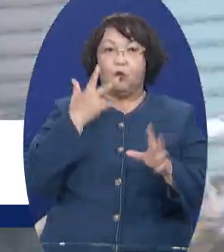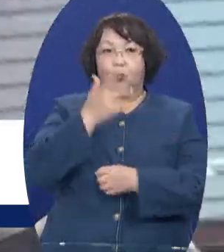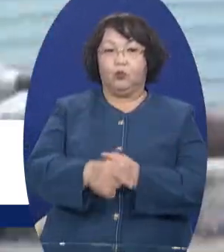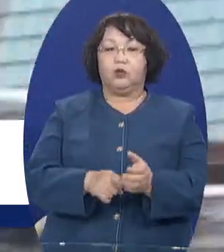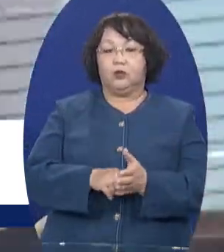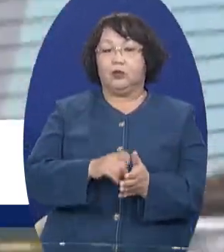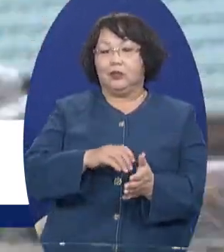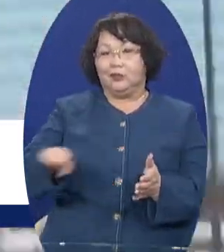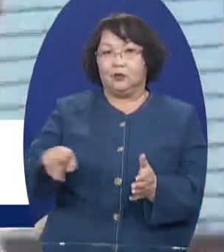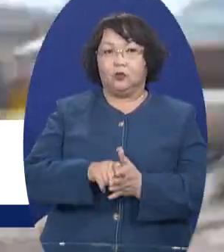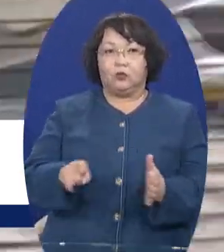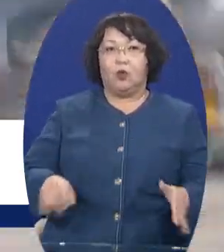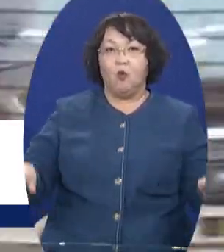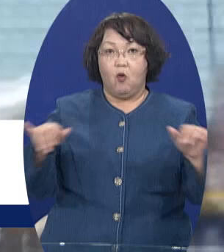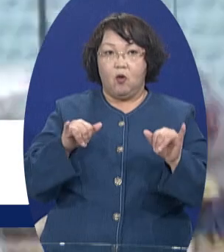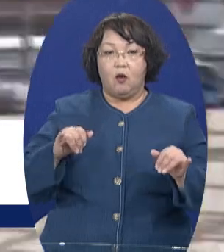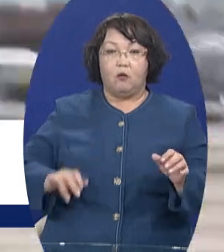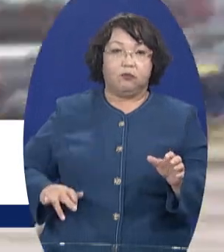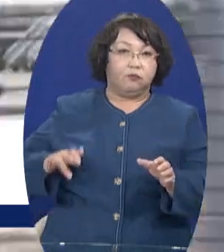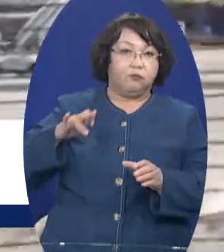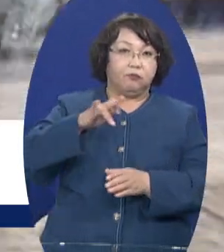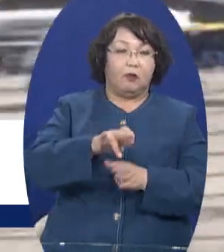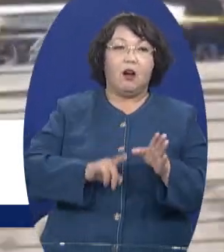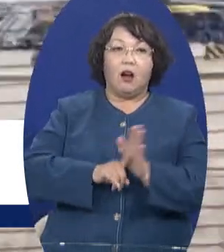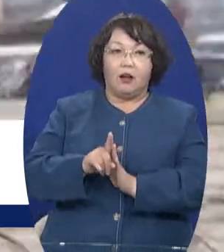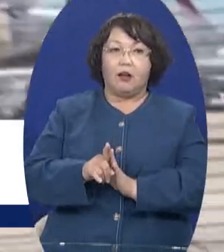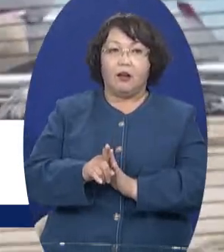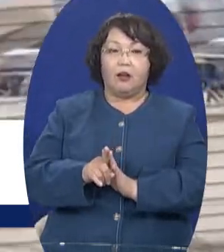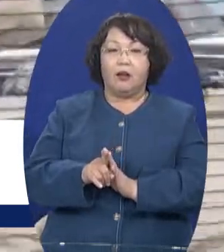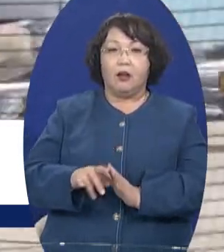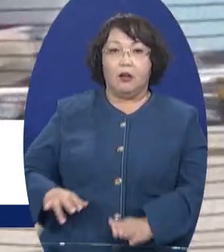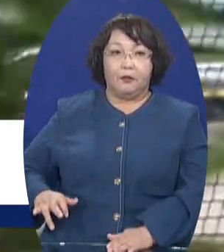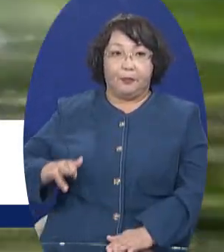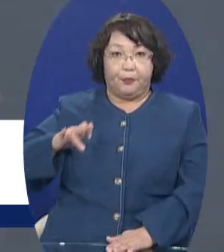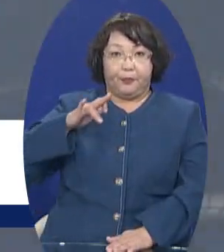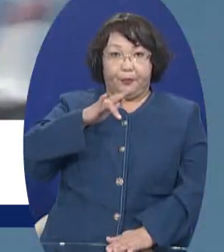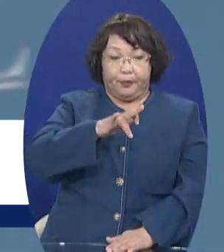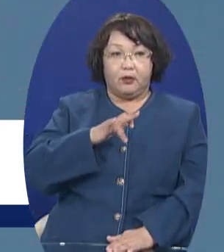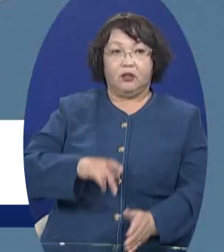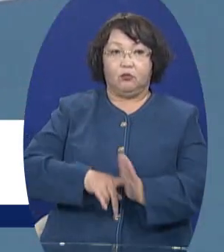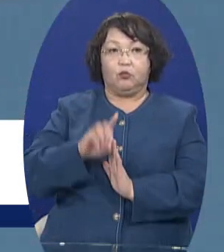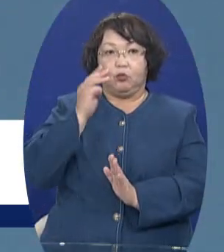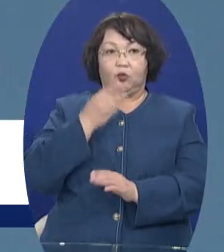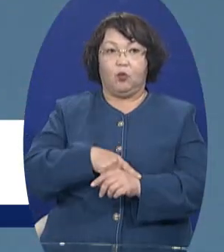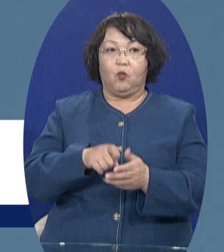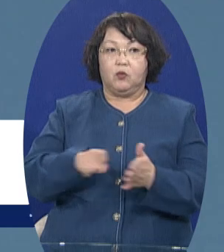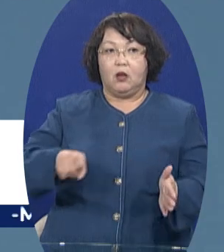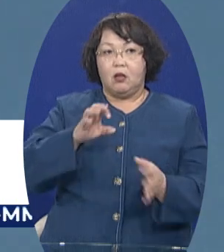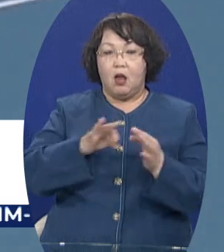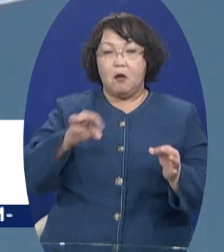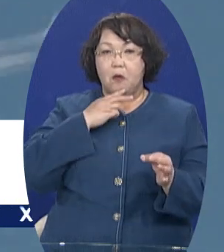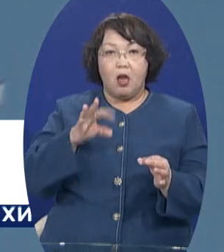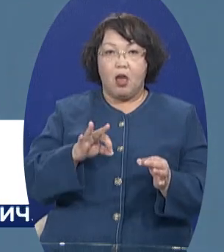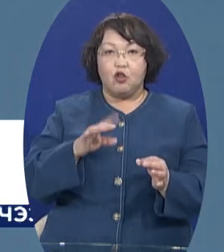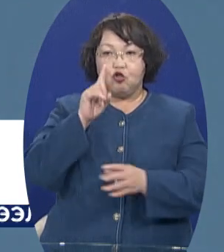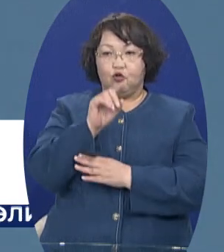тус хоёр улсын хооронд хийж байгаа анхны нислэг болох юм а гэдгийг дурдж байна. Гэхдээ энэ үеэр нислэгийг эхлүүлэх тодорхой хугацааг бол нарийн мэдээлээгүй, харин үүнээс нэг